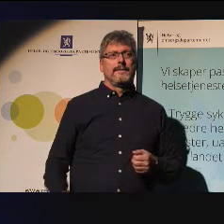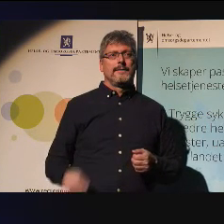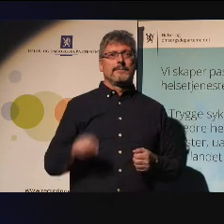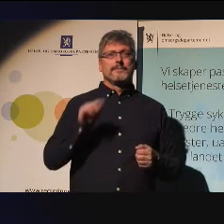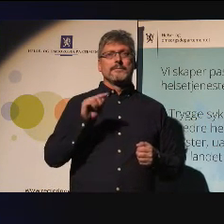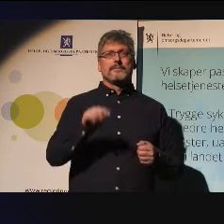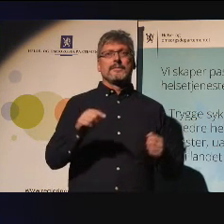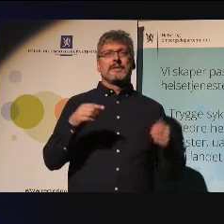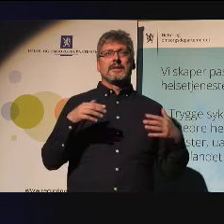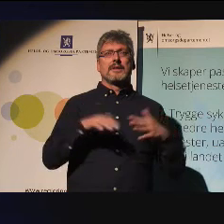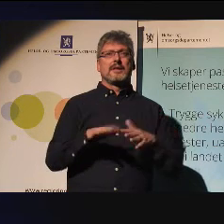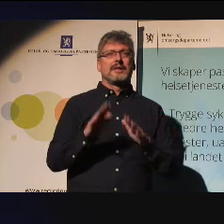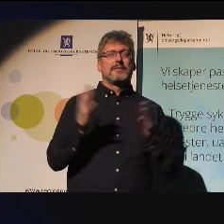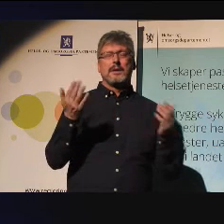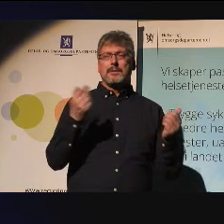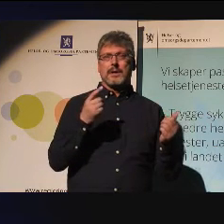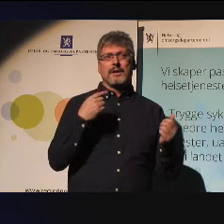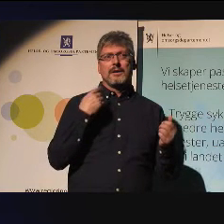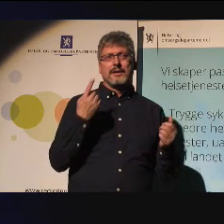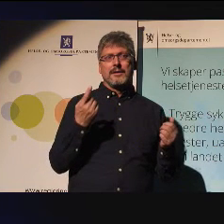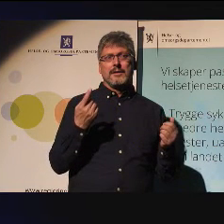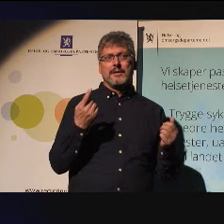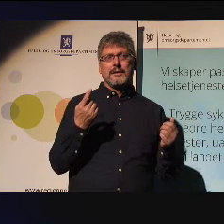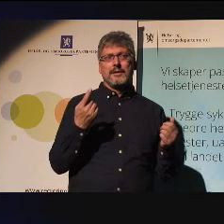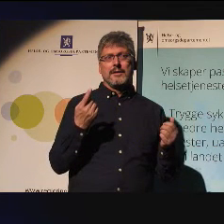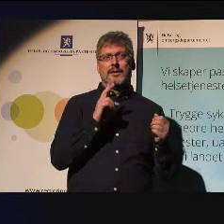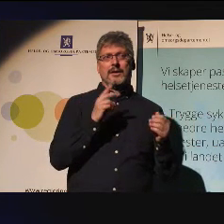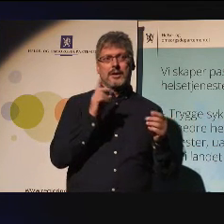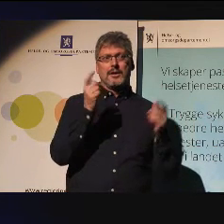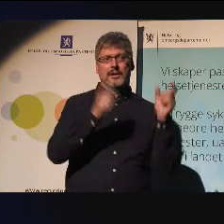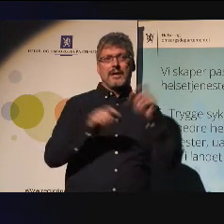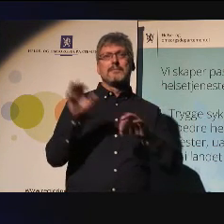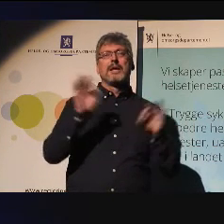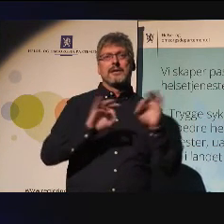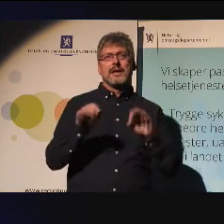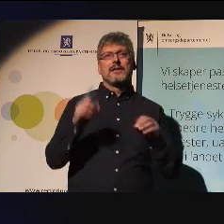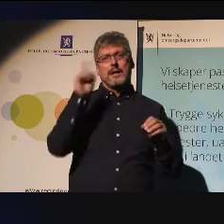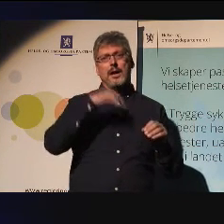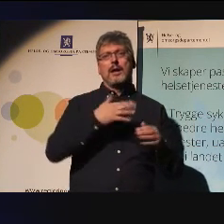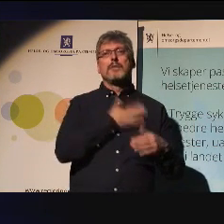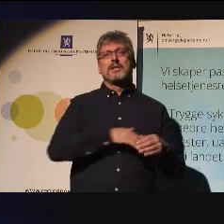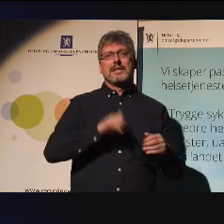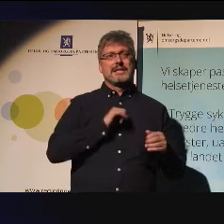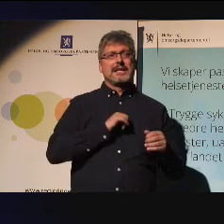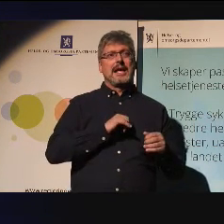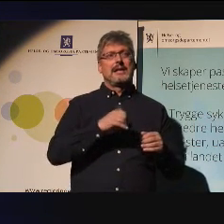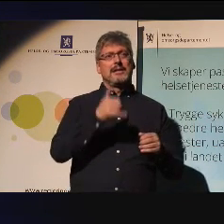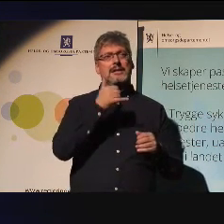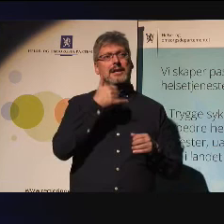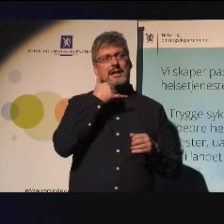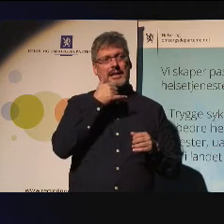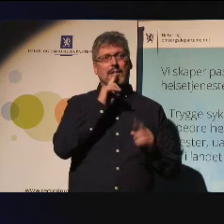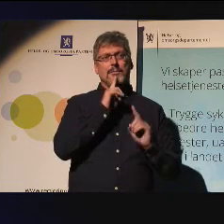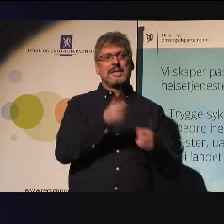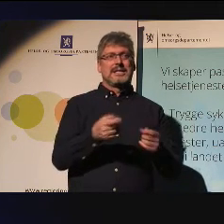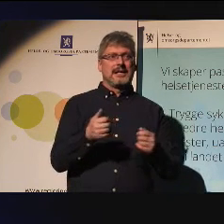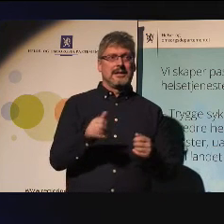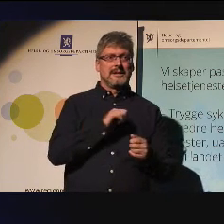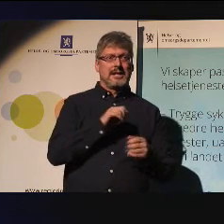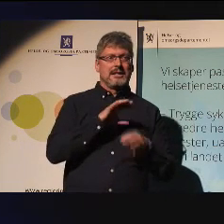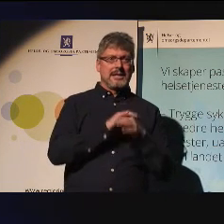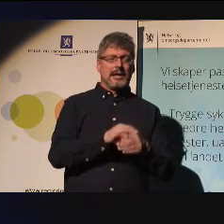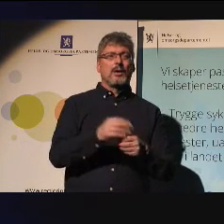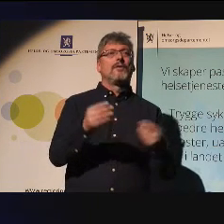Nettapotek ble etablert i oktober. Nå kan pasienten og innbyggere bestille reseptpliktige legemidler på nett og